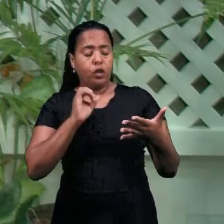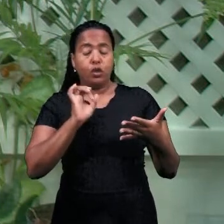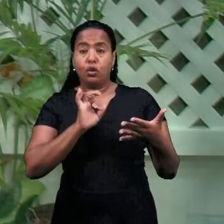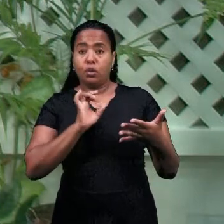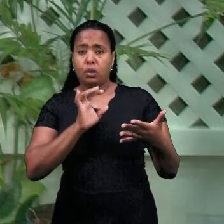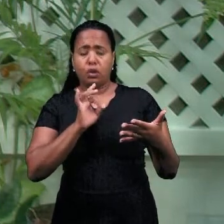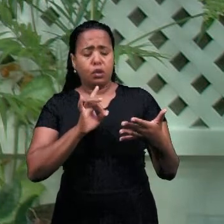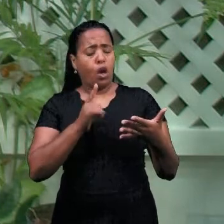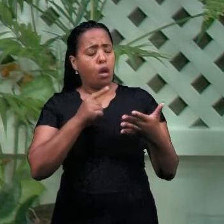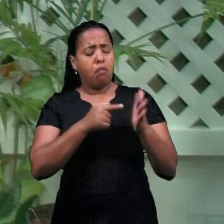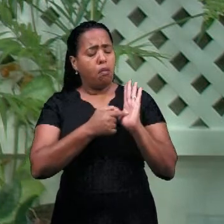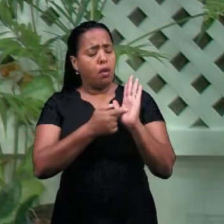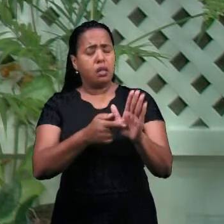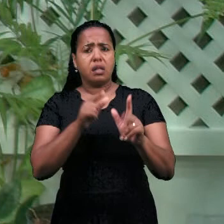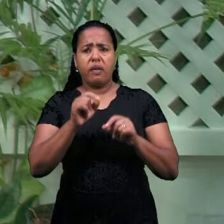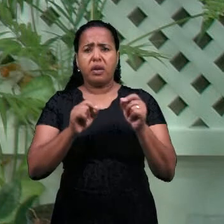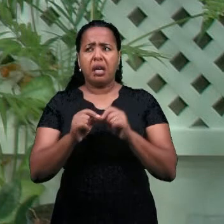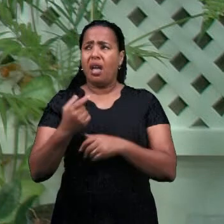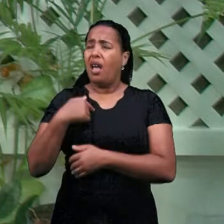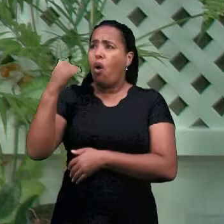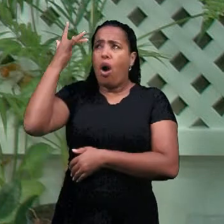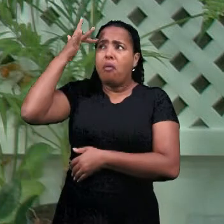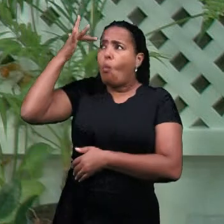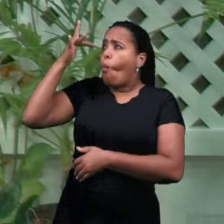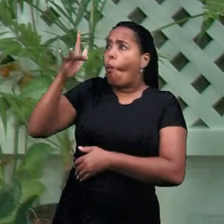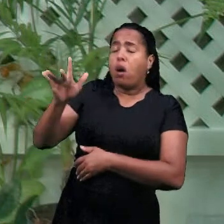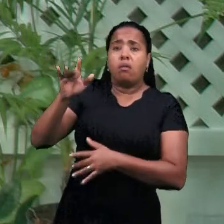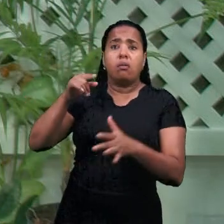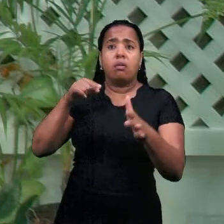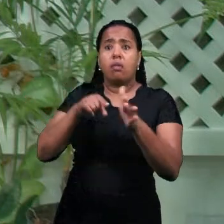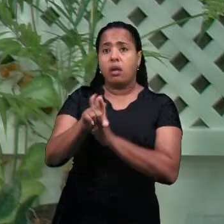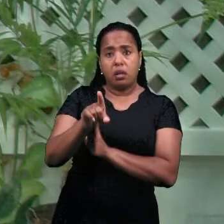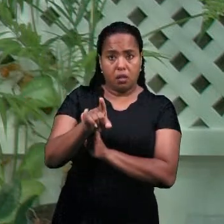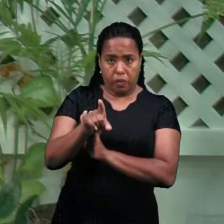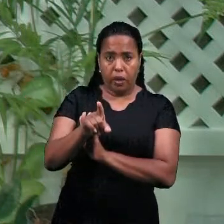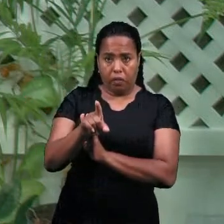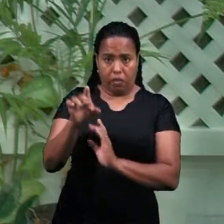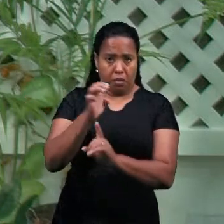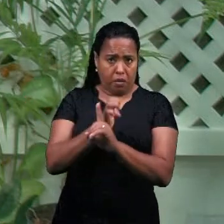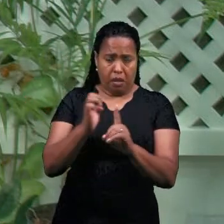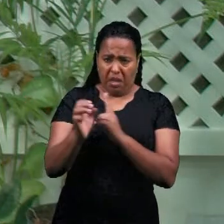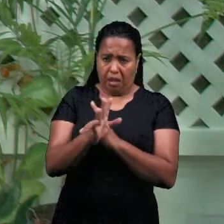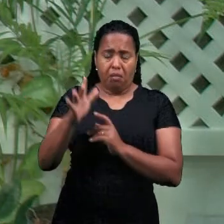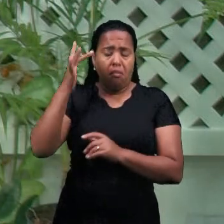ce n'était aucune accusation, mais moi, je voulais juste dire qu'il ne comprenait pas des